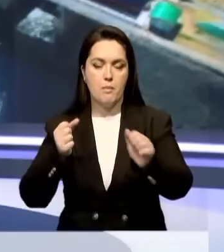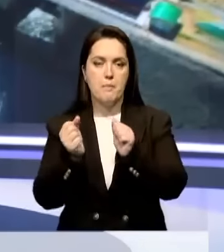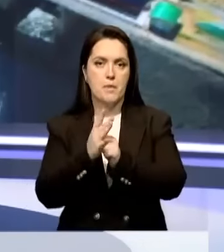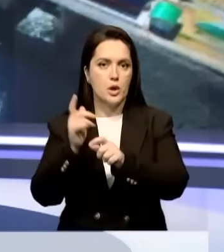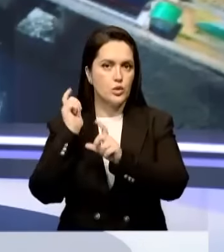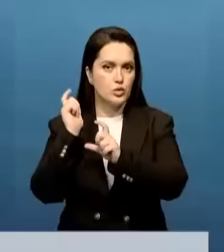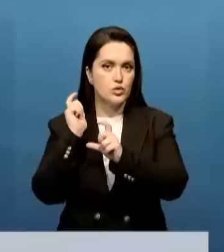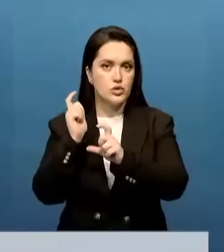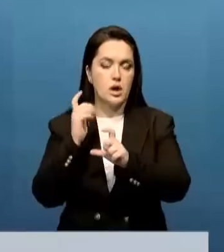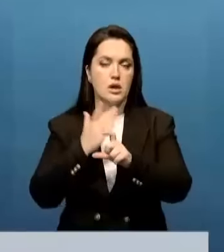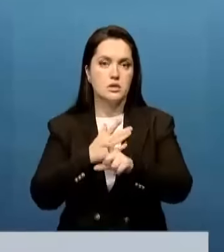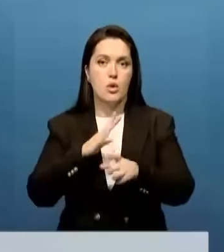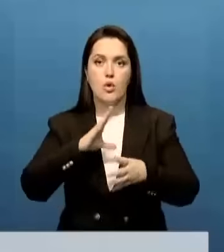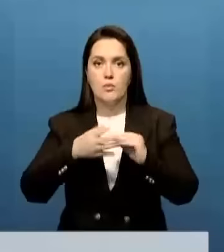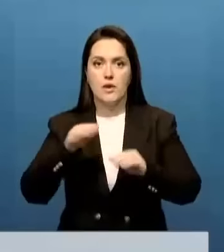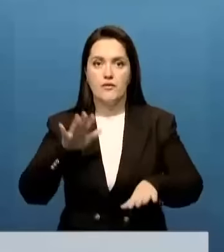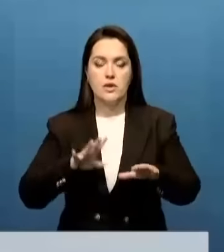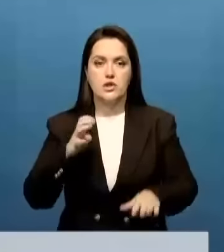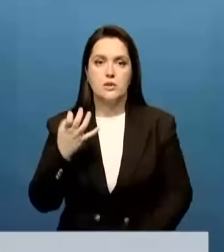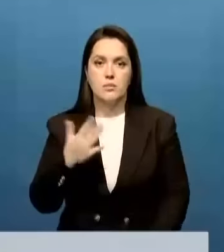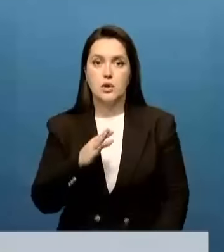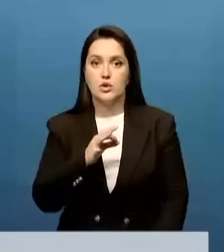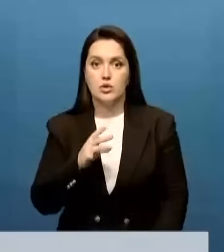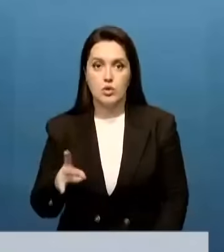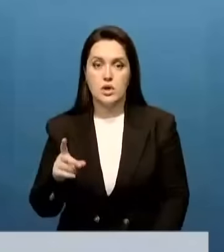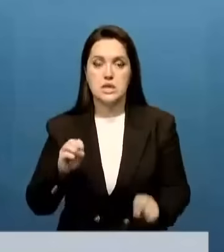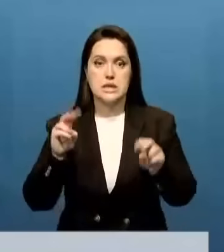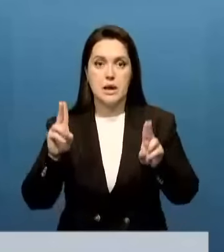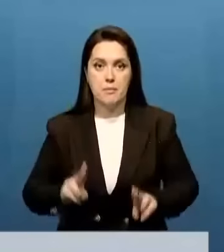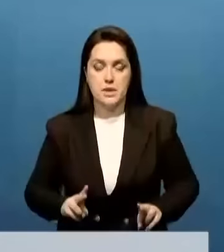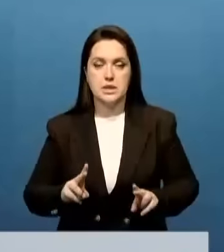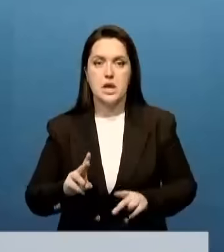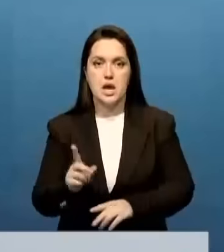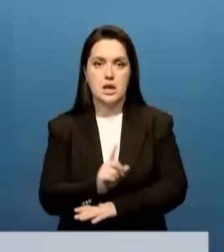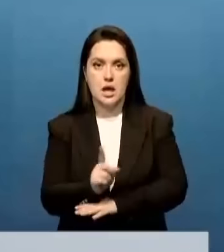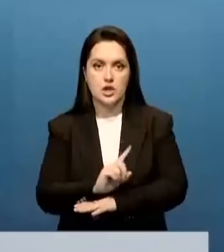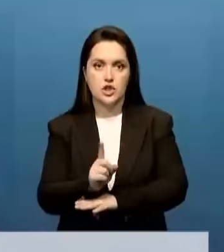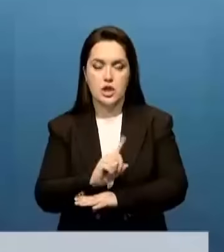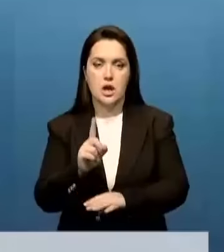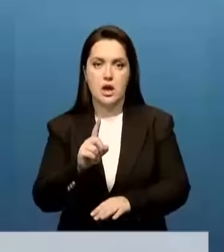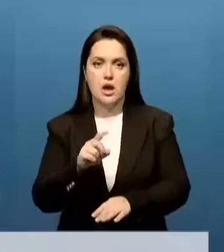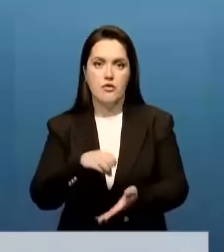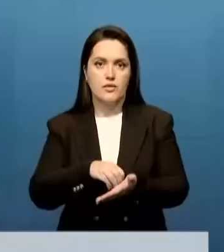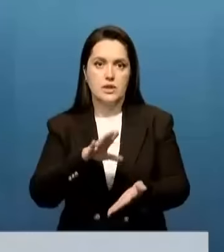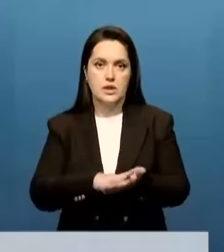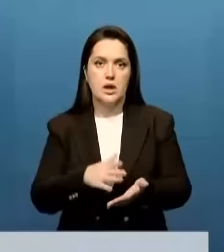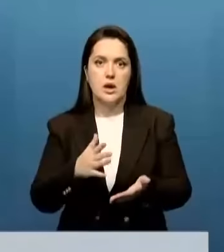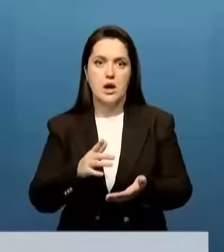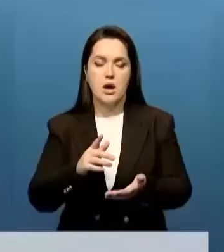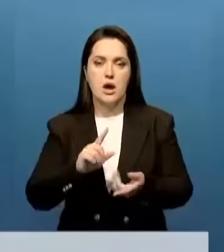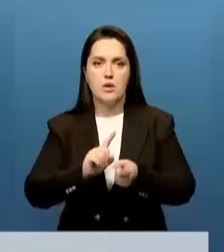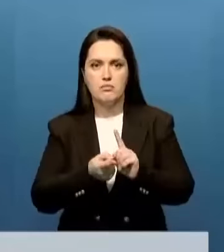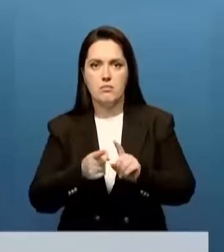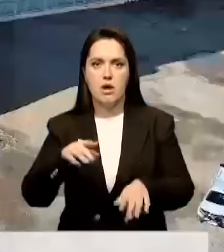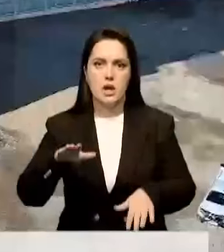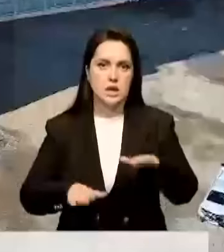груженных самосвалов. Их общий вес 450 тонн. В этот момент специальные датчики фиксировали показатели деформации,